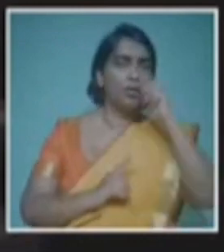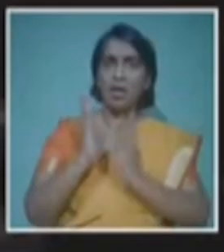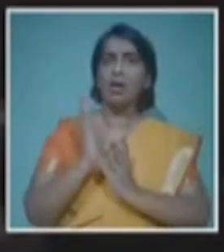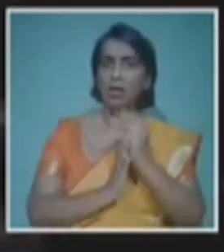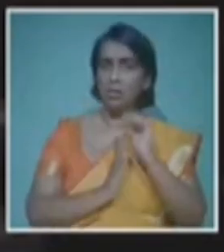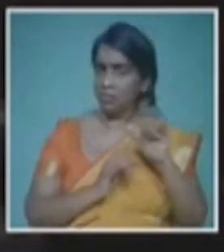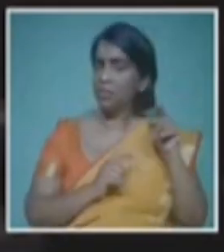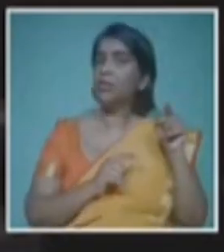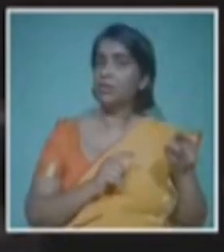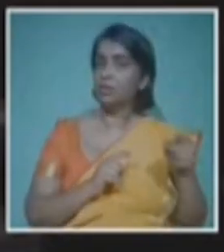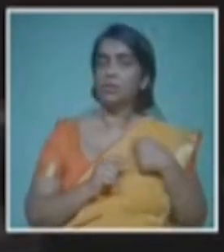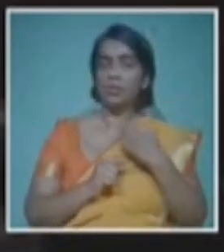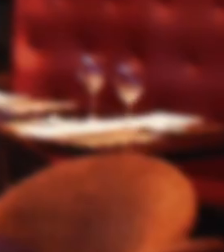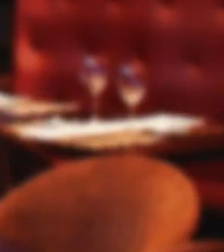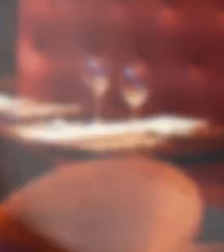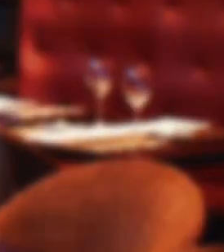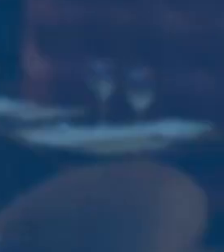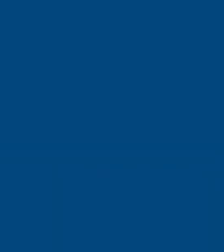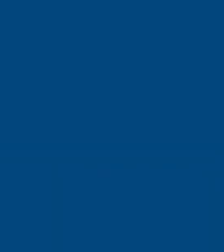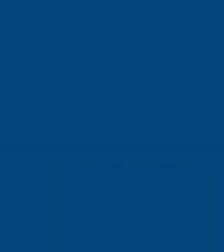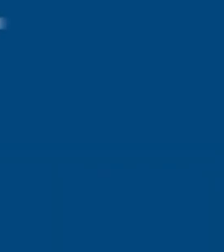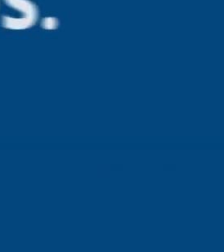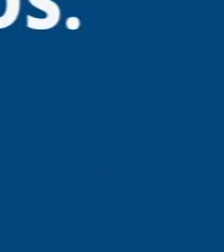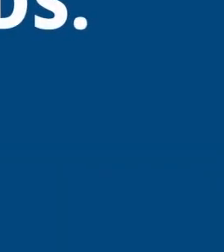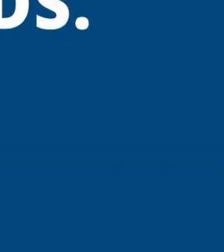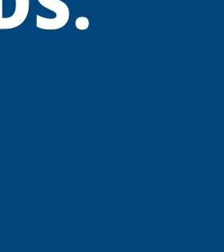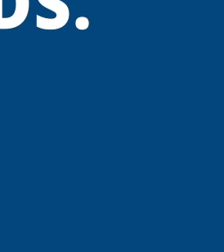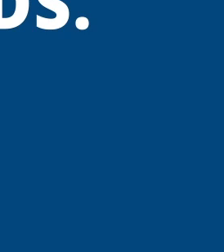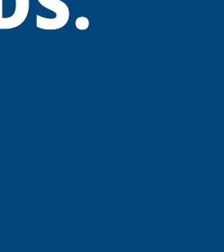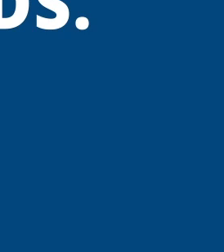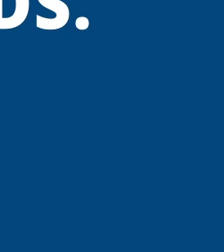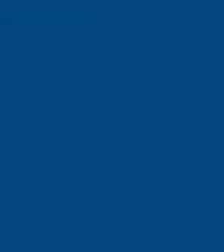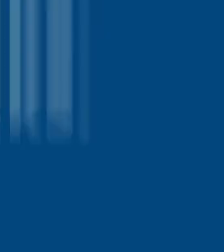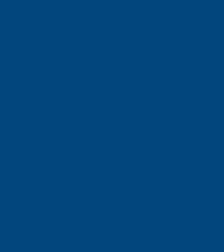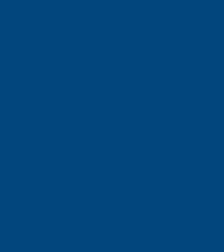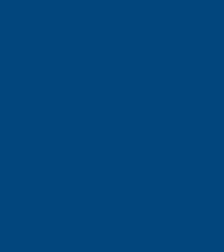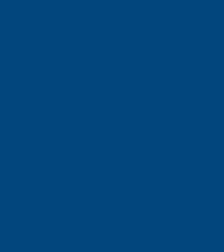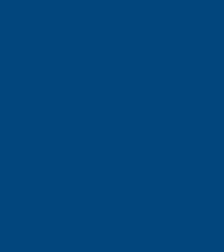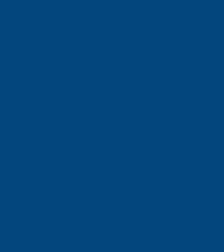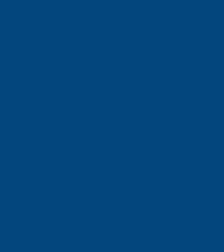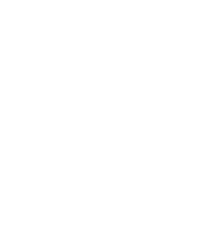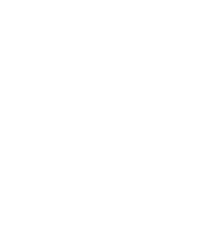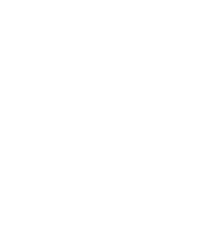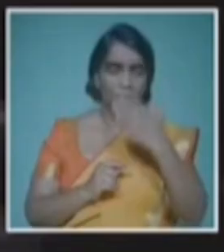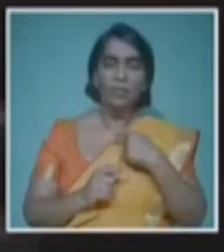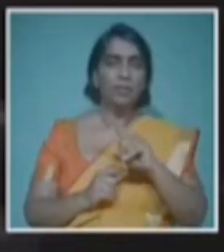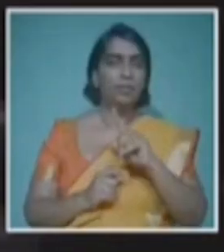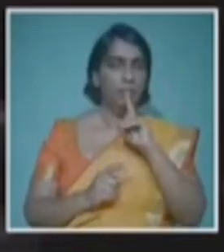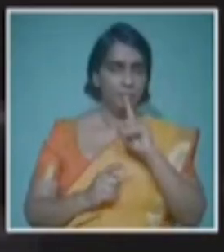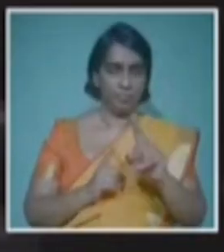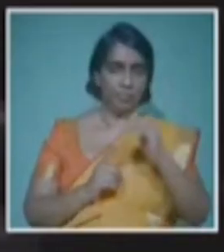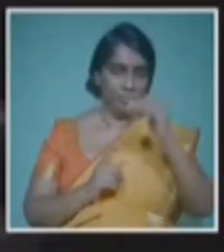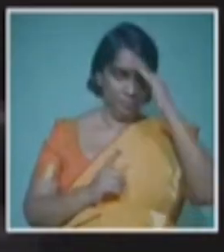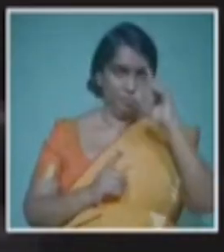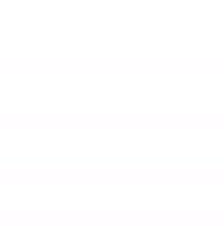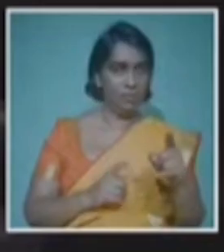අයිතිය තියෙනවා. ඒ නිසා මම ඉතාල ඕනෑකමින් Enjoy 1% merchant commission when you accept Lanka Pay cards. Contact these banks today.